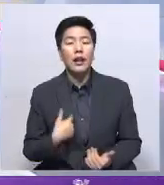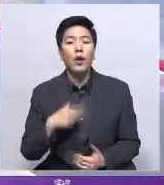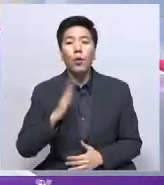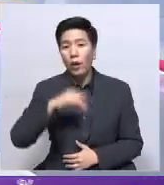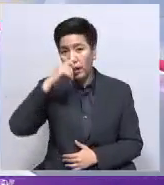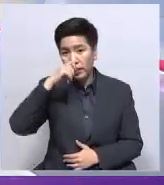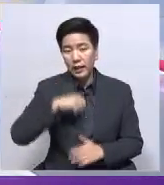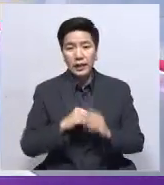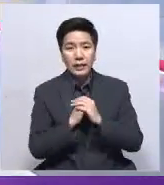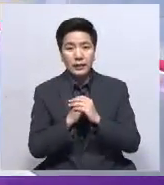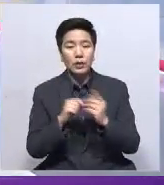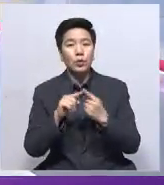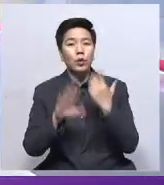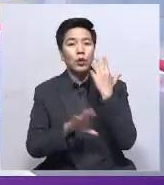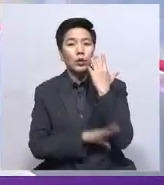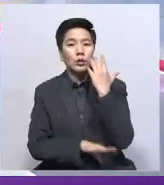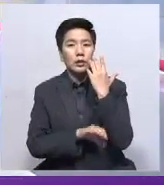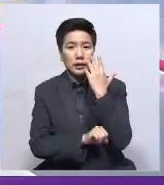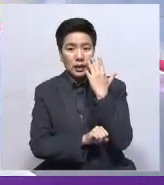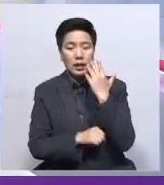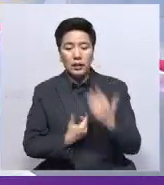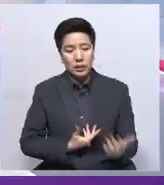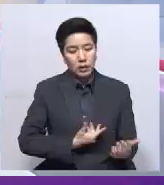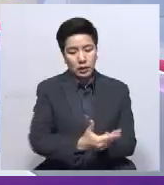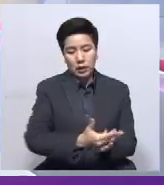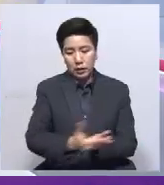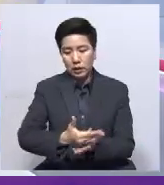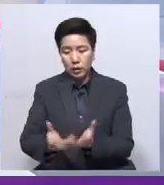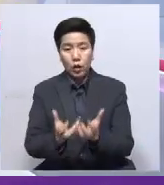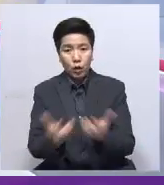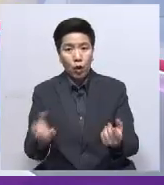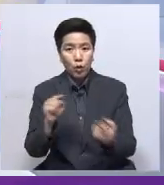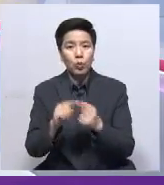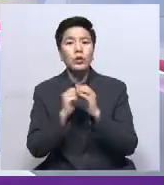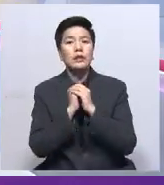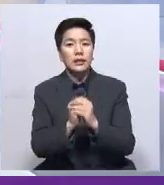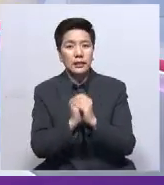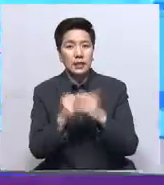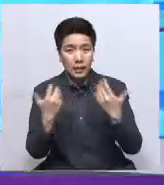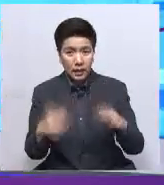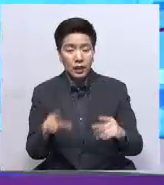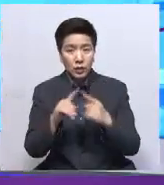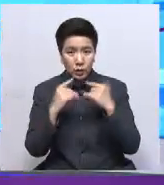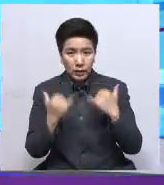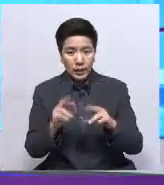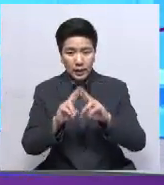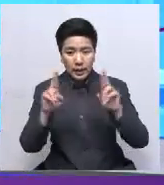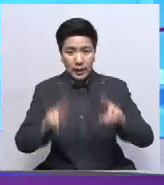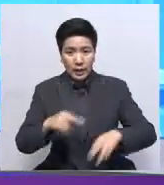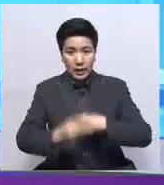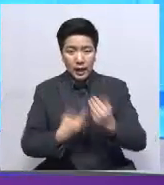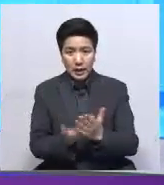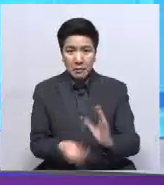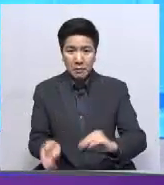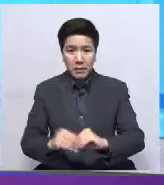ชาวไทยเสื้อสายจีนนะคะจังหวัดสงขลาค่ะเริ่มออกมาจับจ่ายซื้อของสำหรับเทศกาลตรุษจีนอย่างคึกคักแล้วนะคะขณะที่ร้านค้ายืนยัน